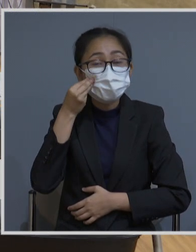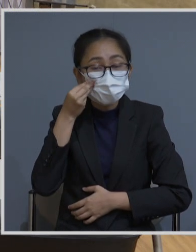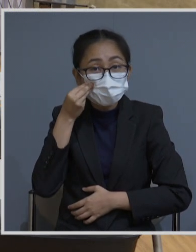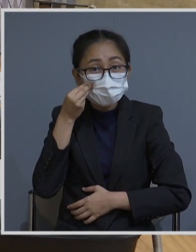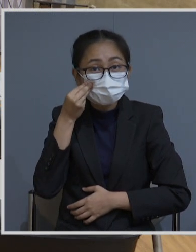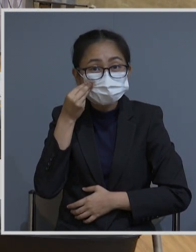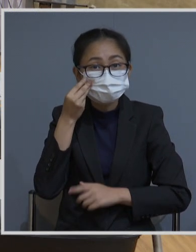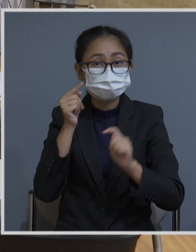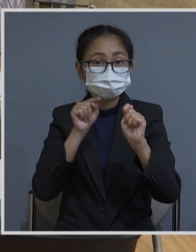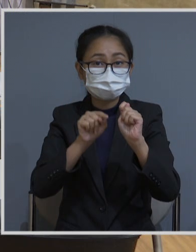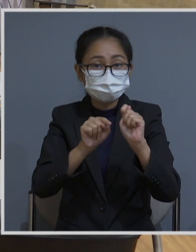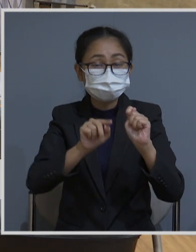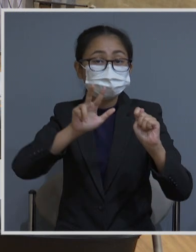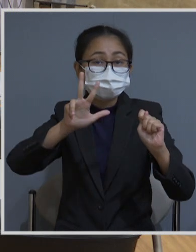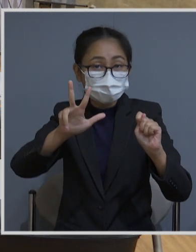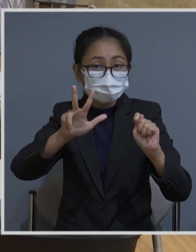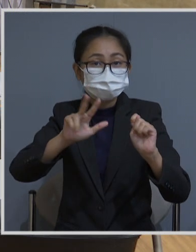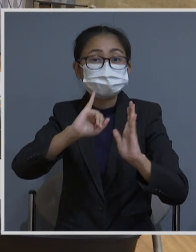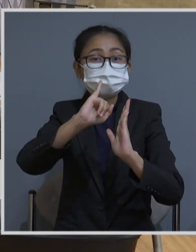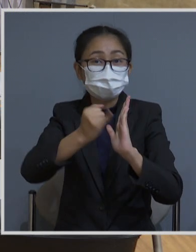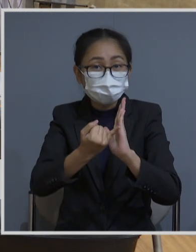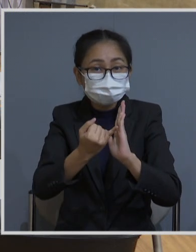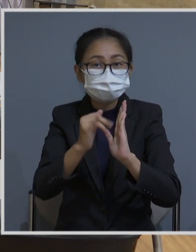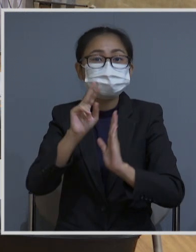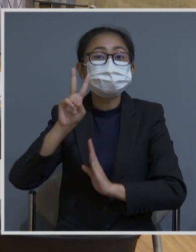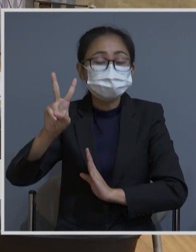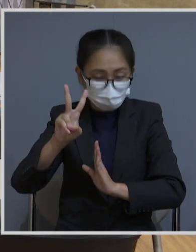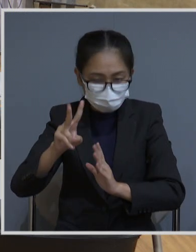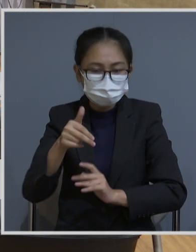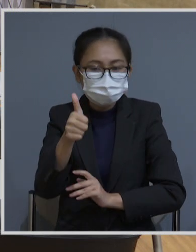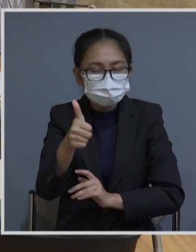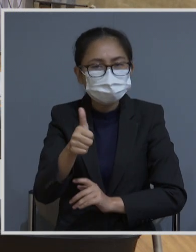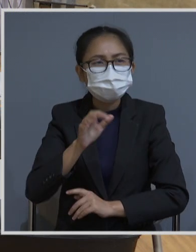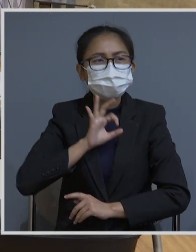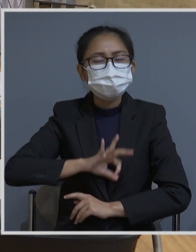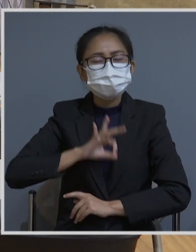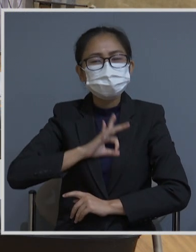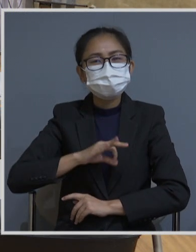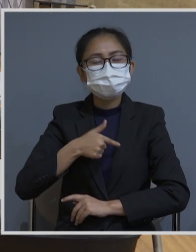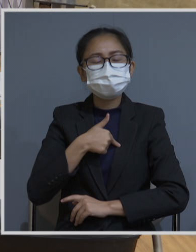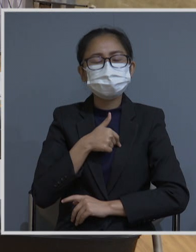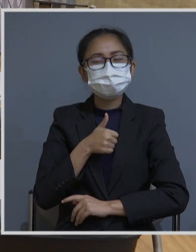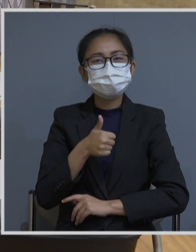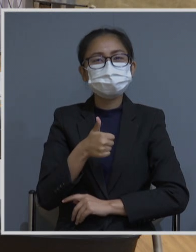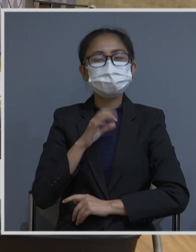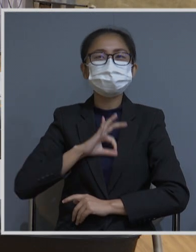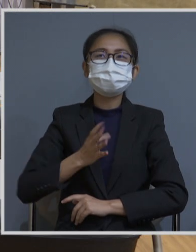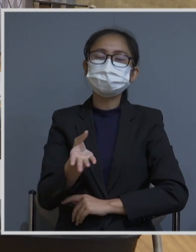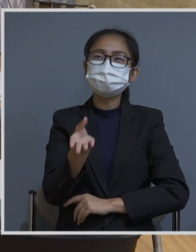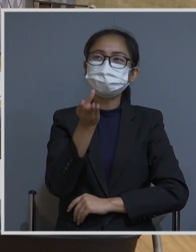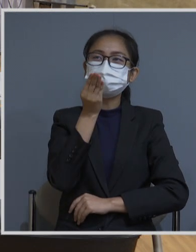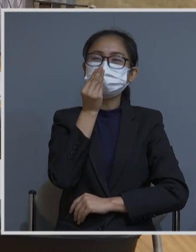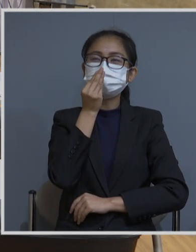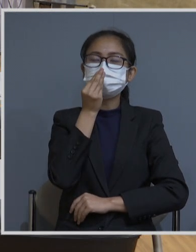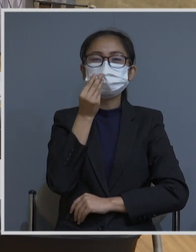3ตำบลสองจังหวัดเลยทีเดียวค่ะนี่คือได้ยินวันนี้แล้วเหมือนพระมาโปรดนะคะอ่าพี่น้อง